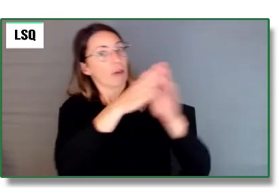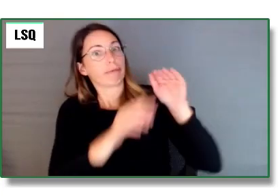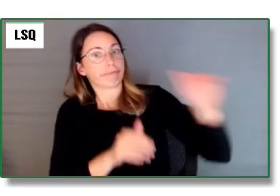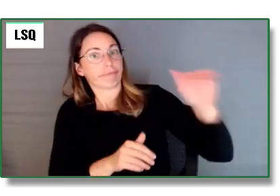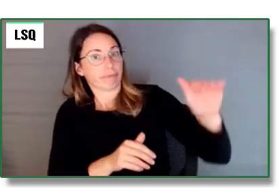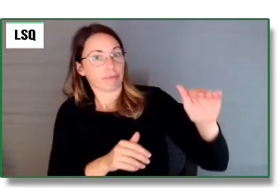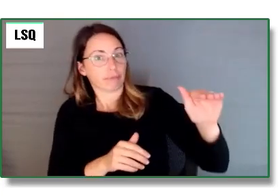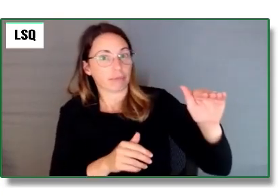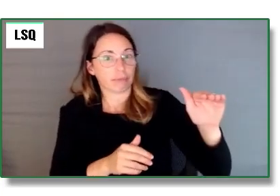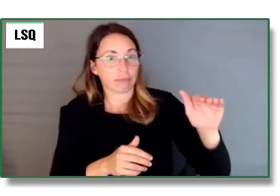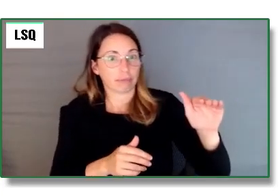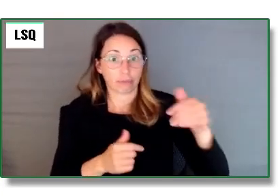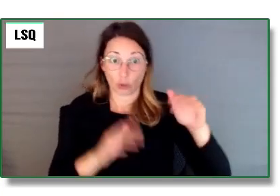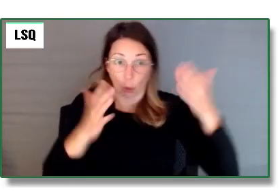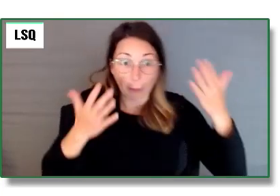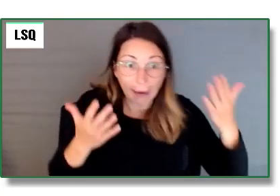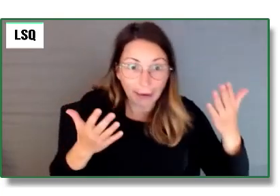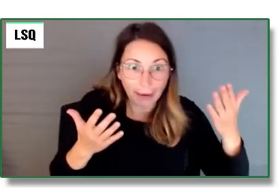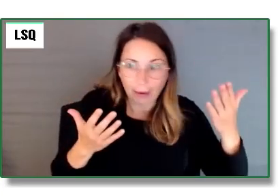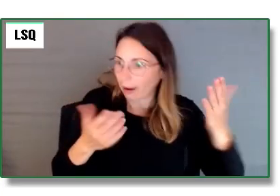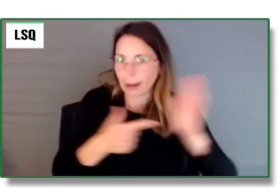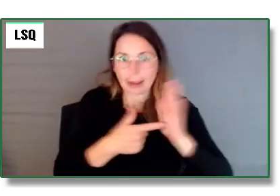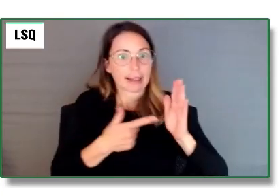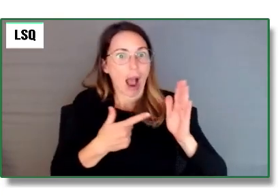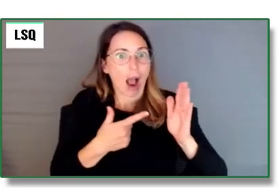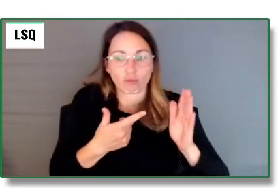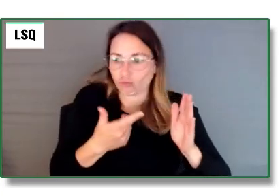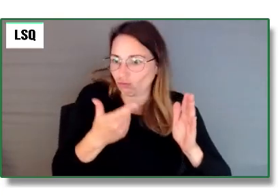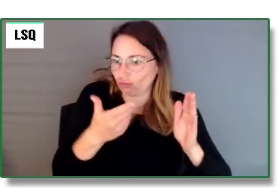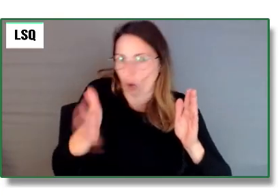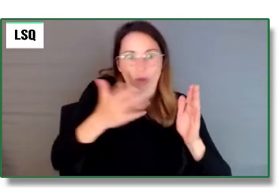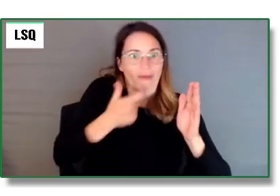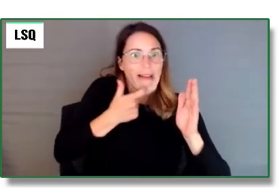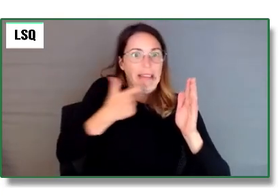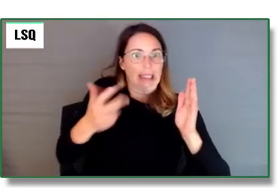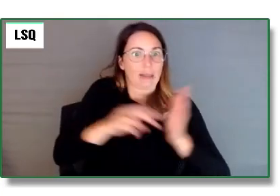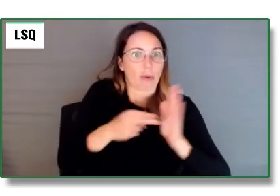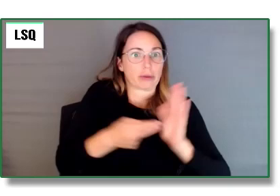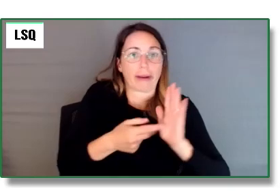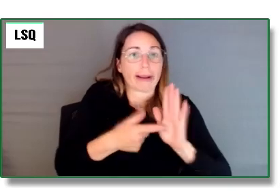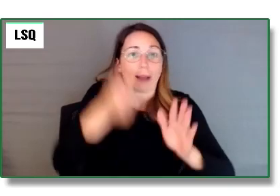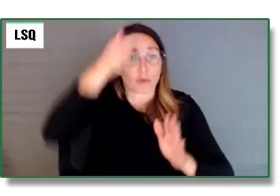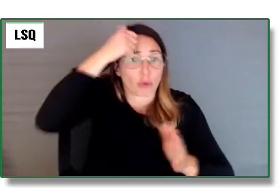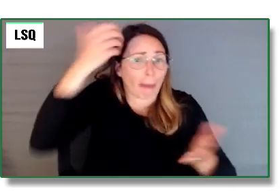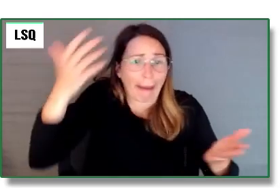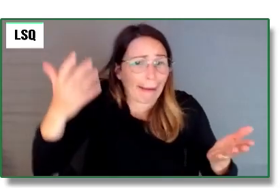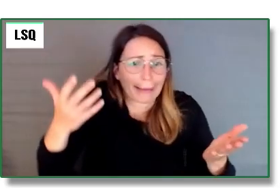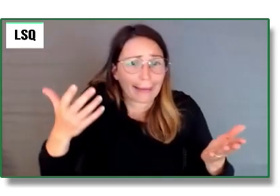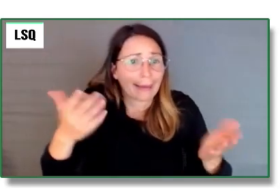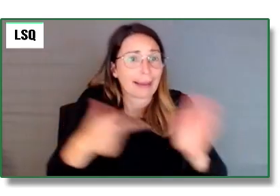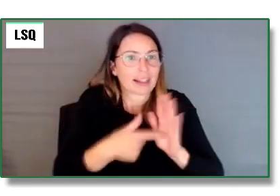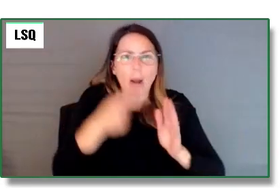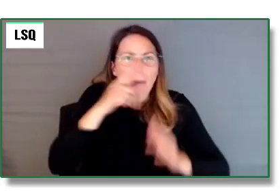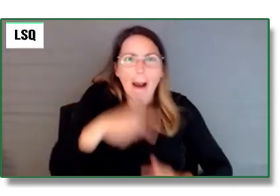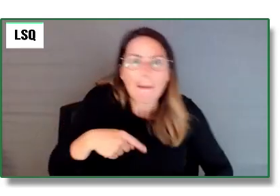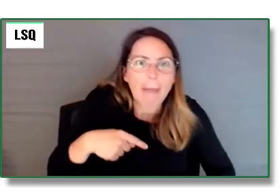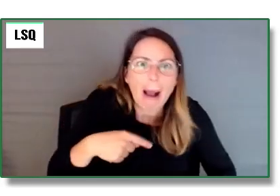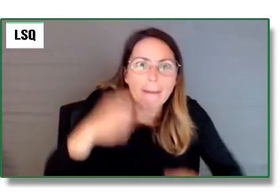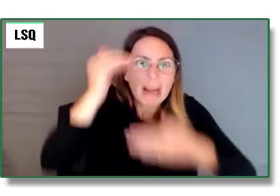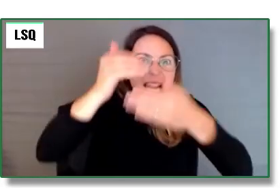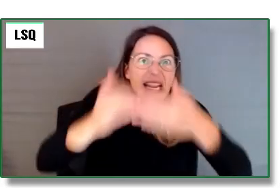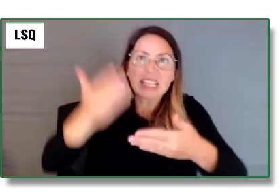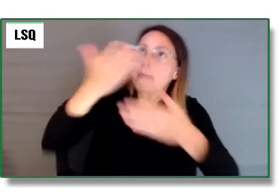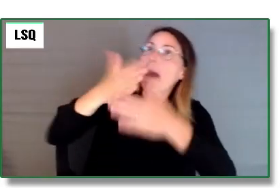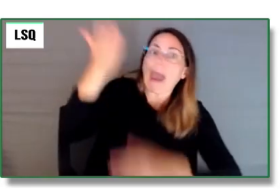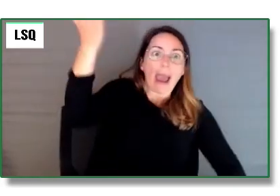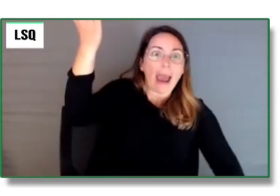aussi évidente. Parfois, nous disons quelque chose de stupide et d'insultant, comme « Vous ne pouvez pas lire le menu, c'est là derrière ». Mais parce que les ventes